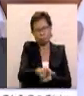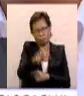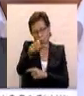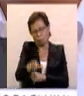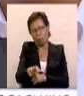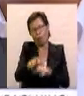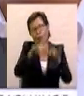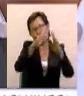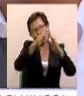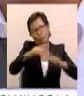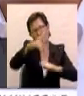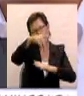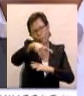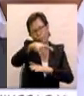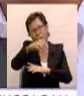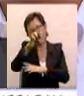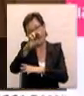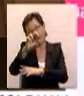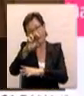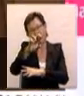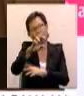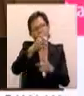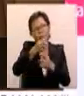rumah PPR ataupun PPA ini.